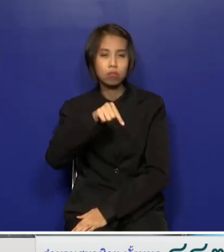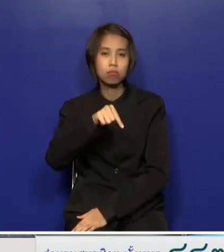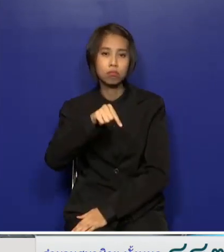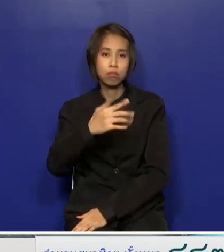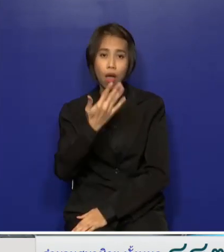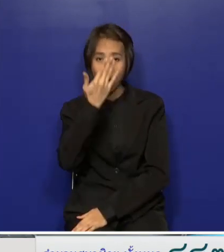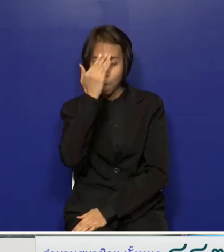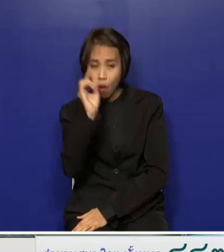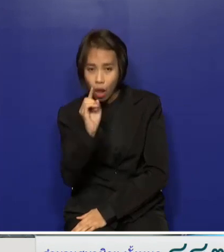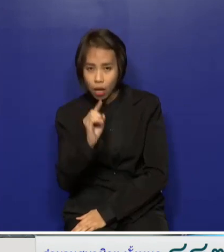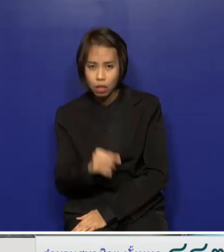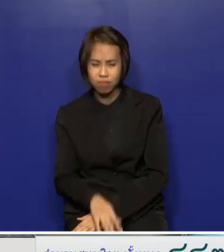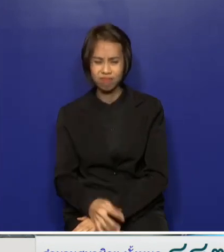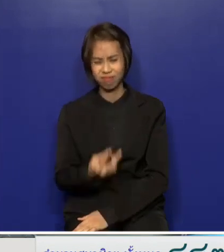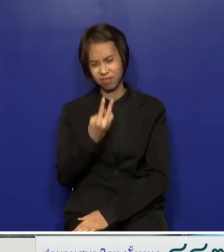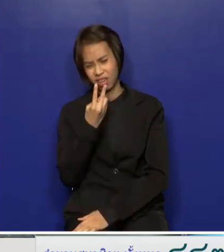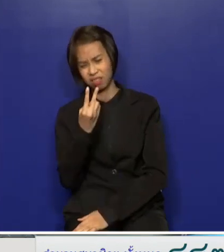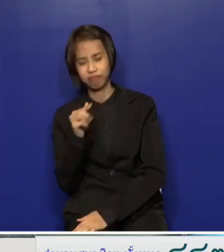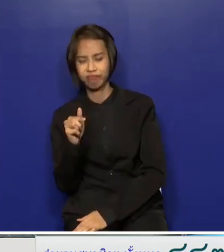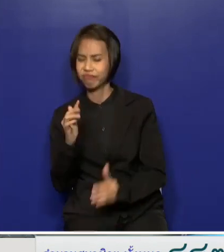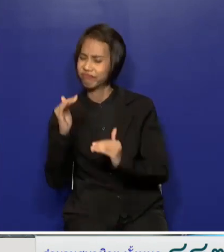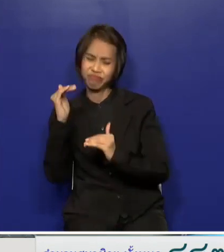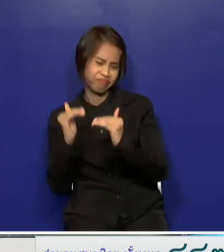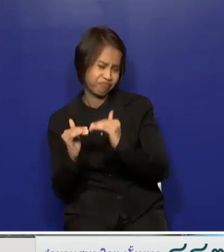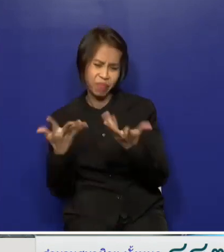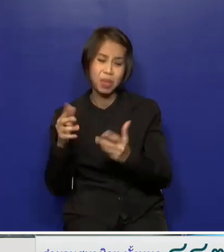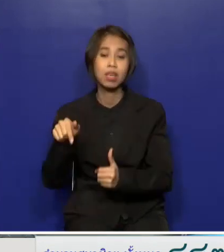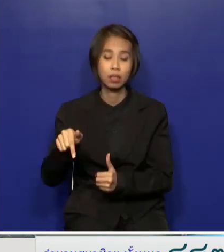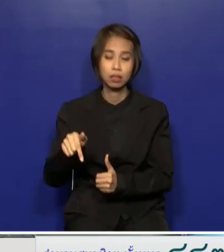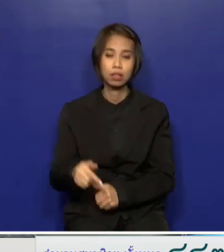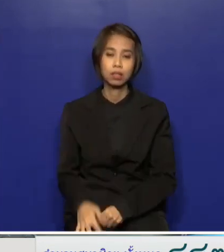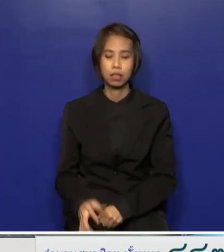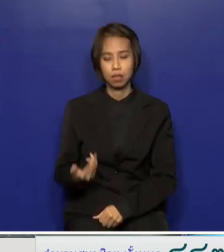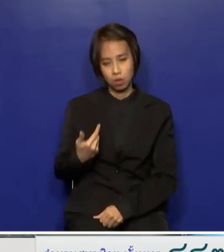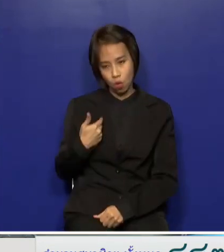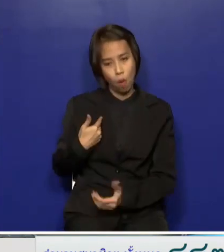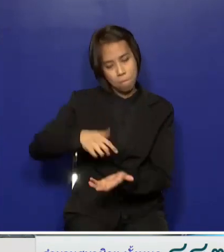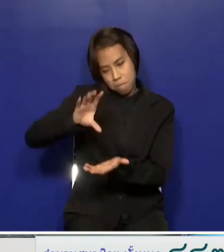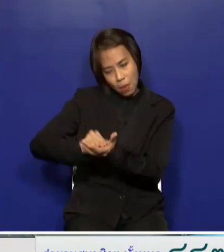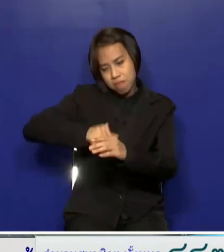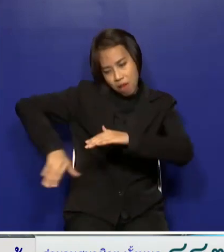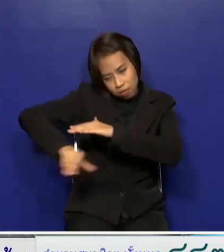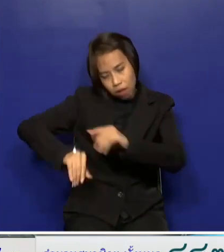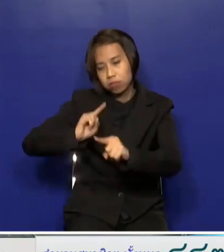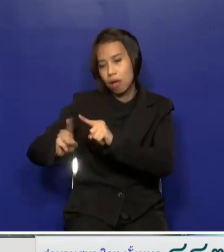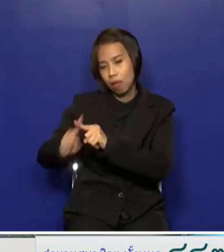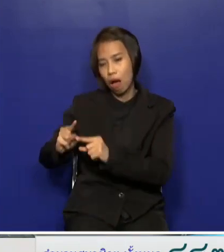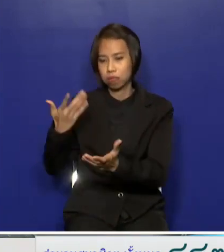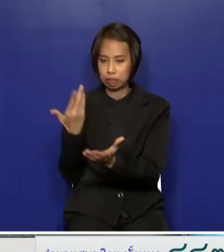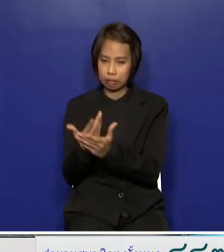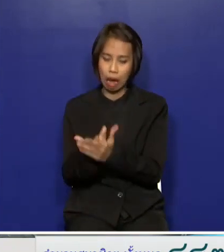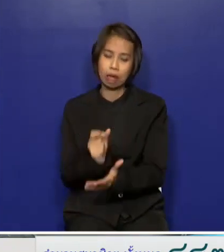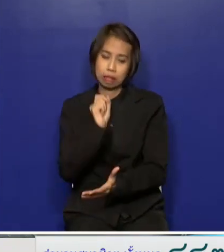รร้